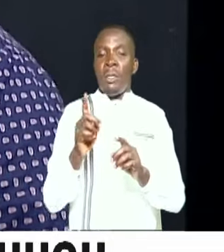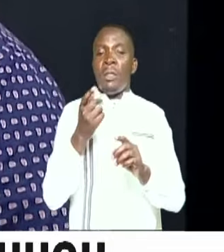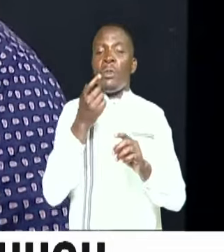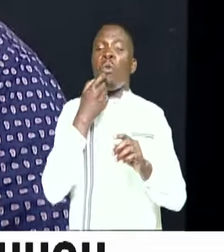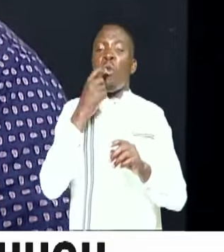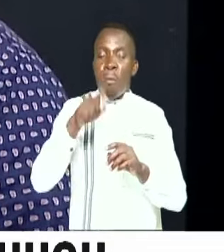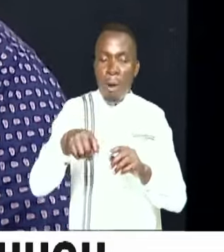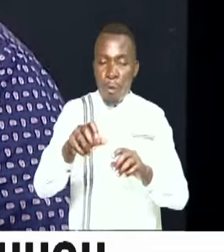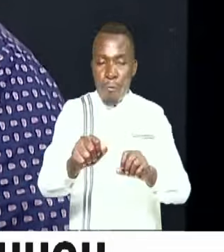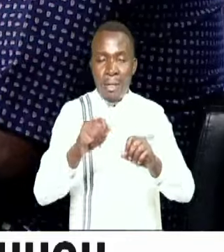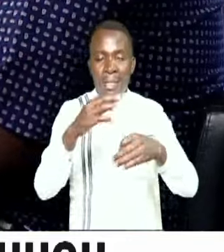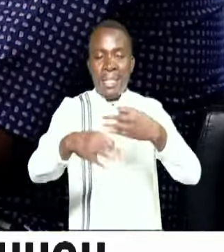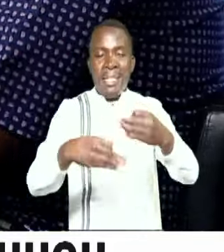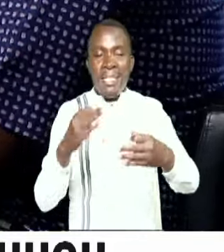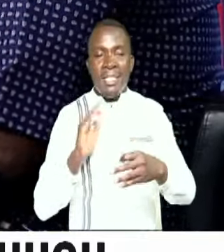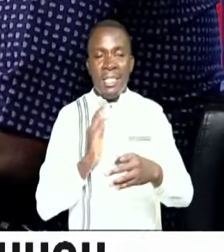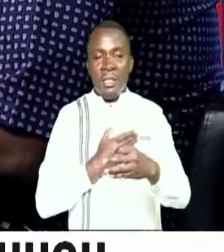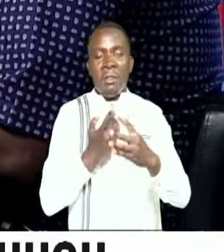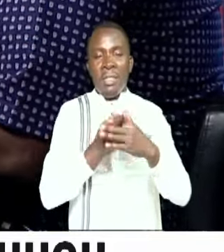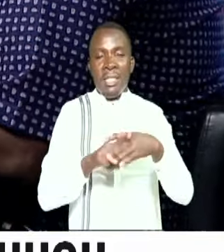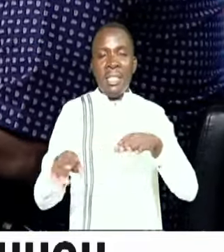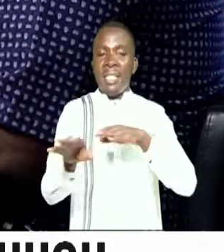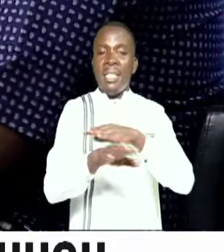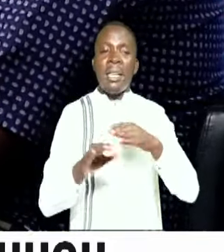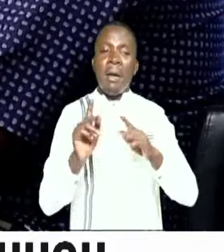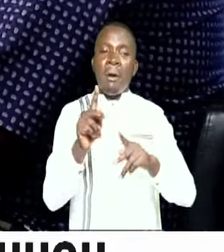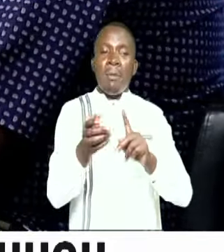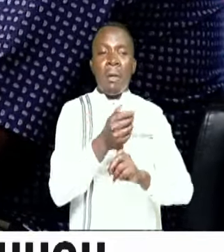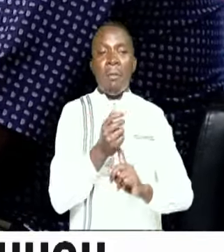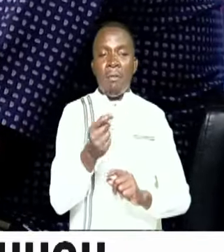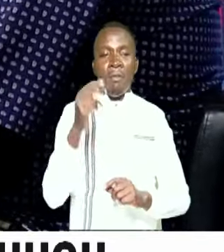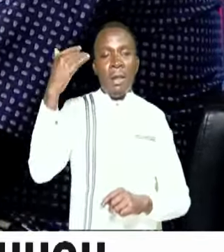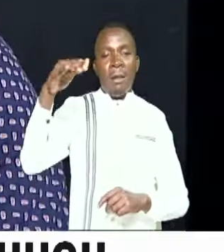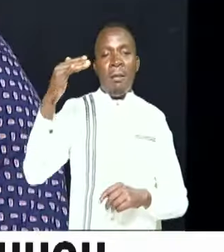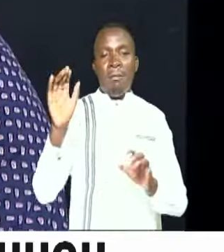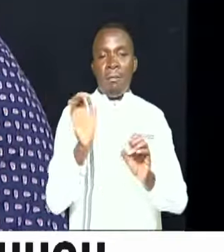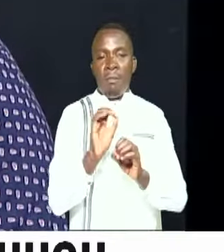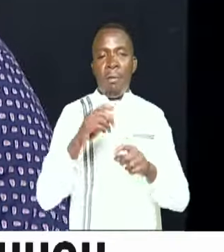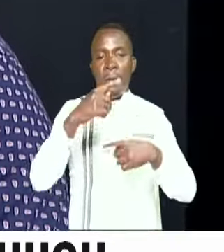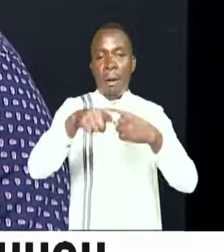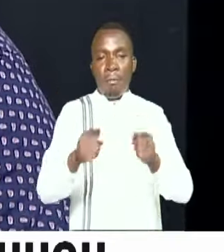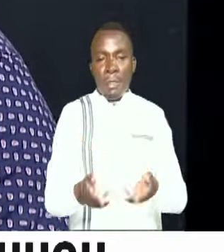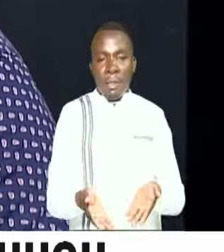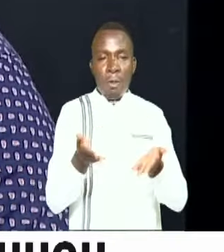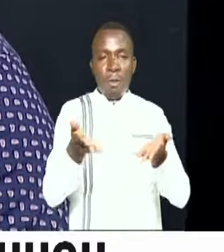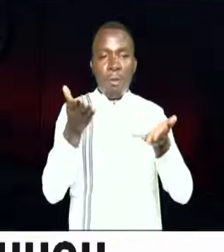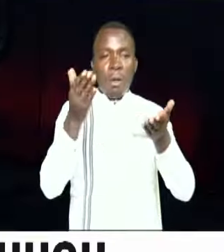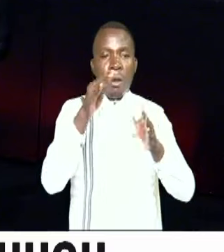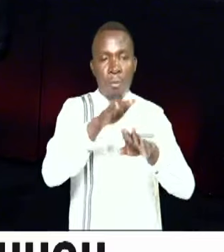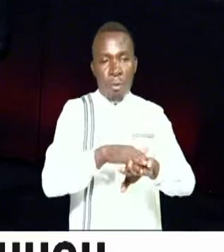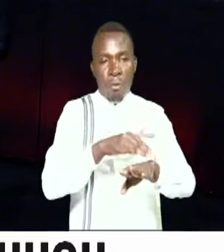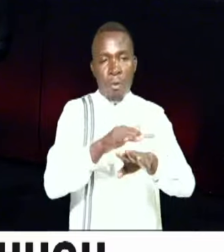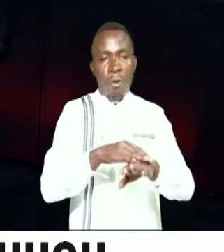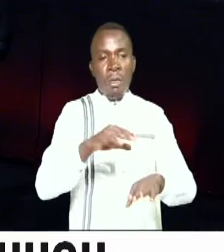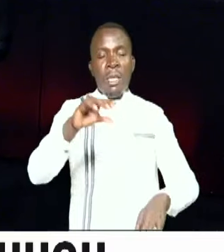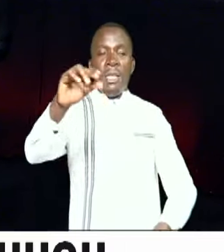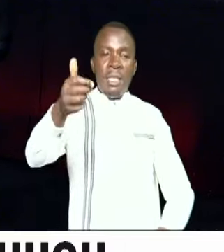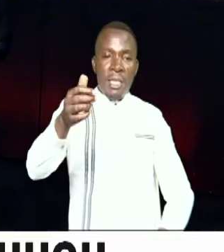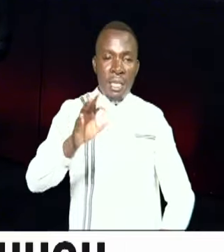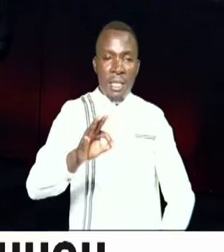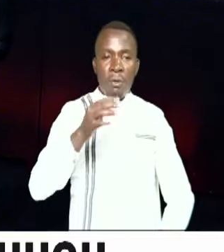uburyo bugenda butuma babona ya mafaranga atabahenze none bagakomeza nabo kugenda bakura yego ikindi kintu uvuze nacyo nifuza kugira